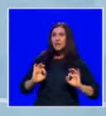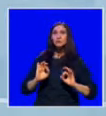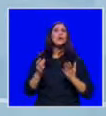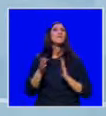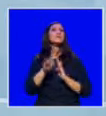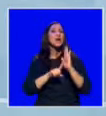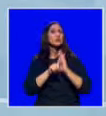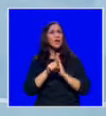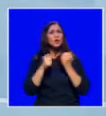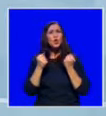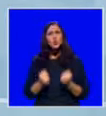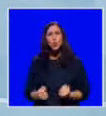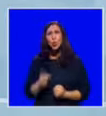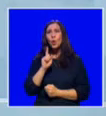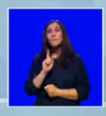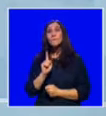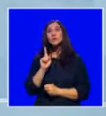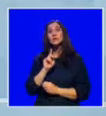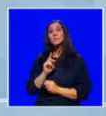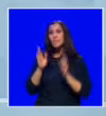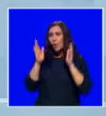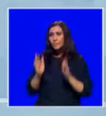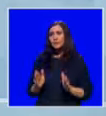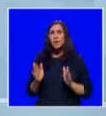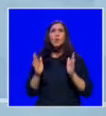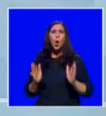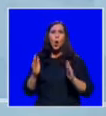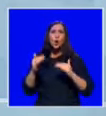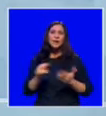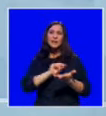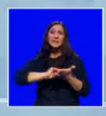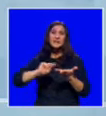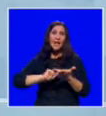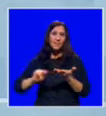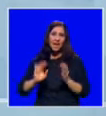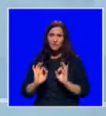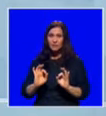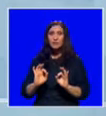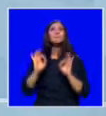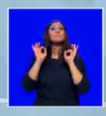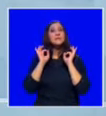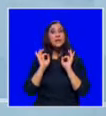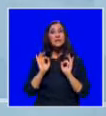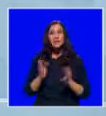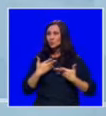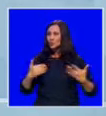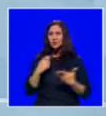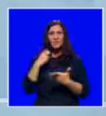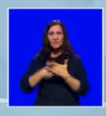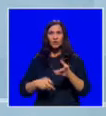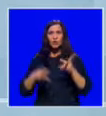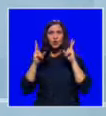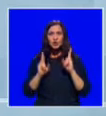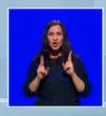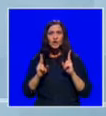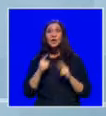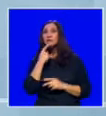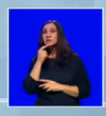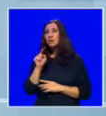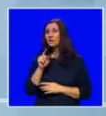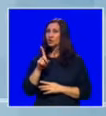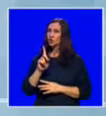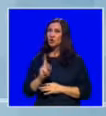резултатите, трудно могат да бъдат предопределени конкретни сценарии в момента, но със сигурност ние сме твърдо решени за това,